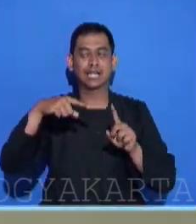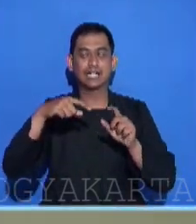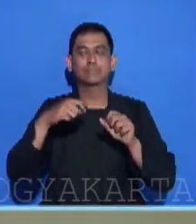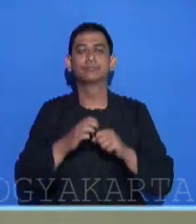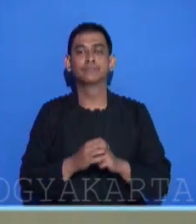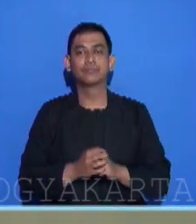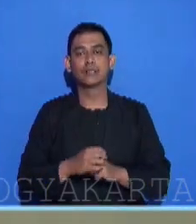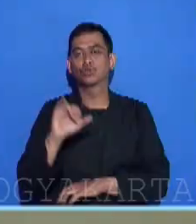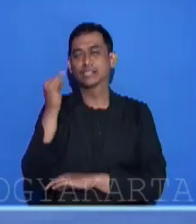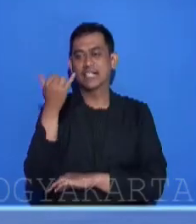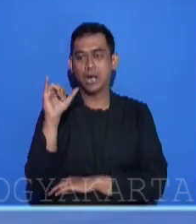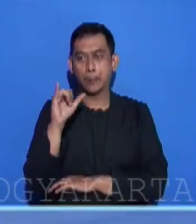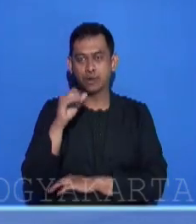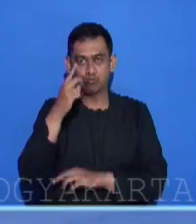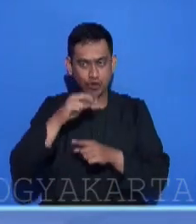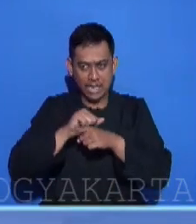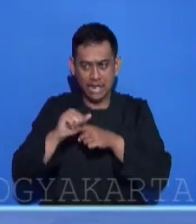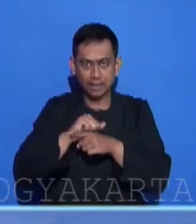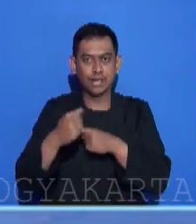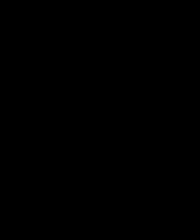DIY atas pembinaan yang dilakukan selama ini